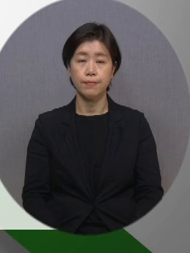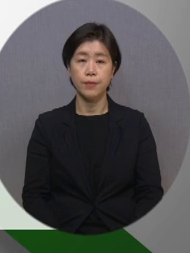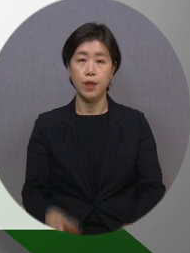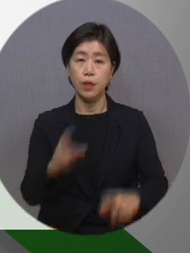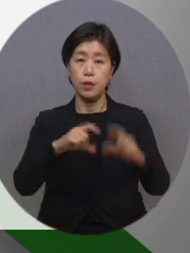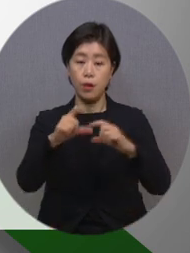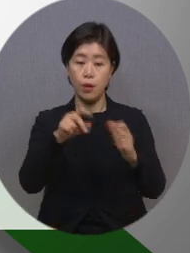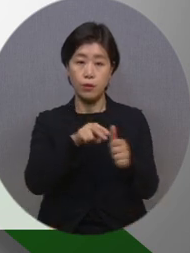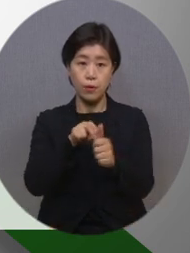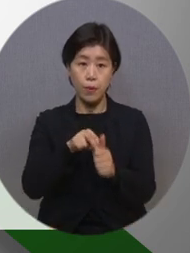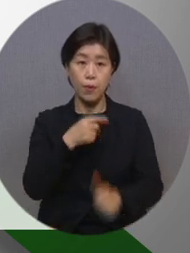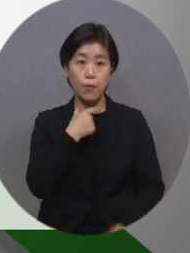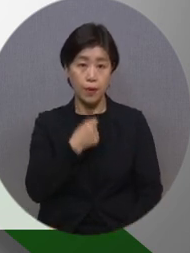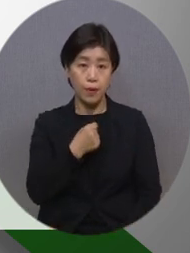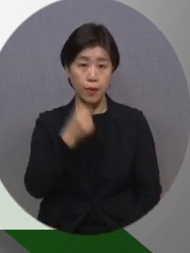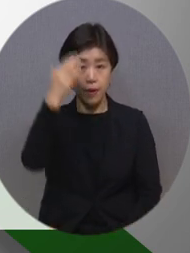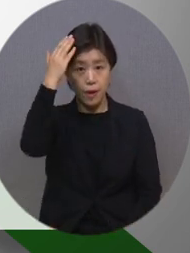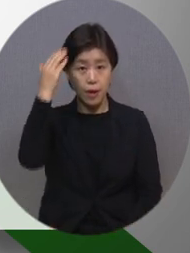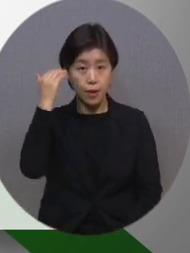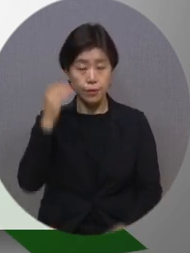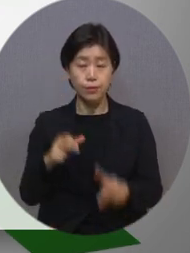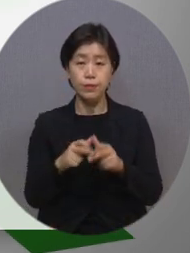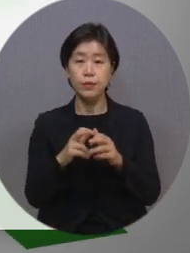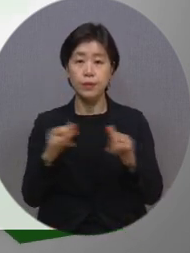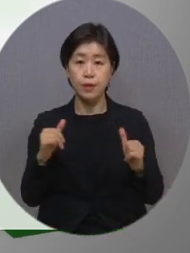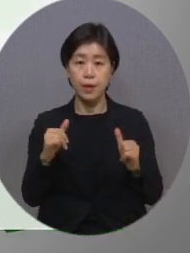더 자세한 입사 지원과 문의 사항은